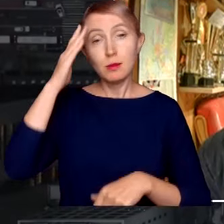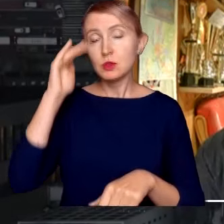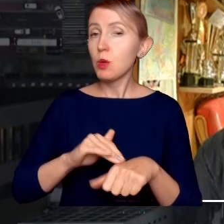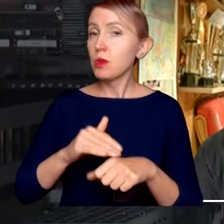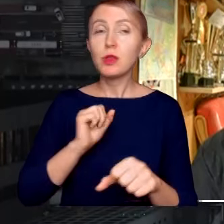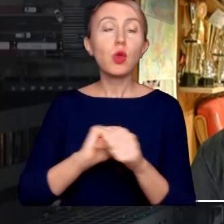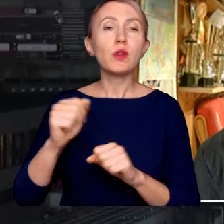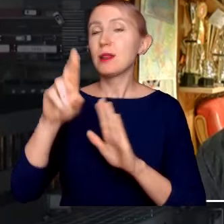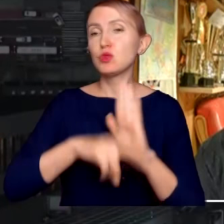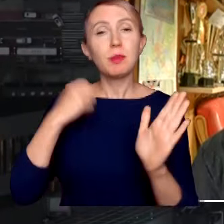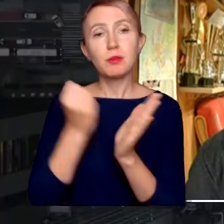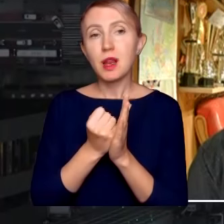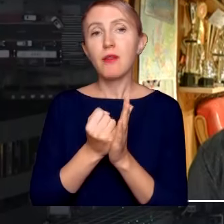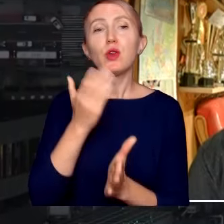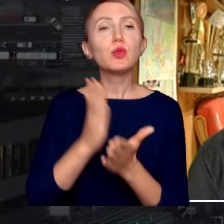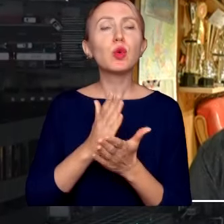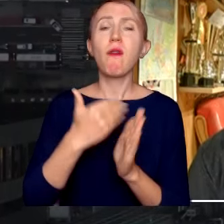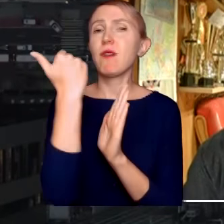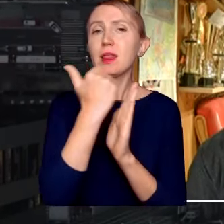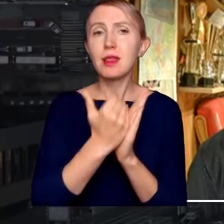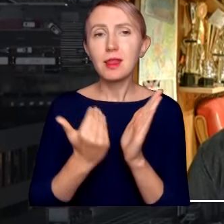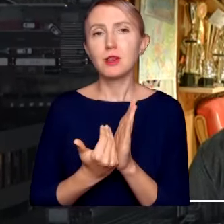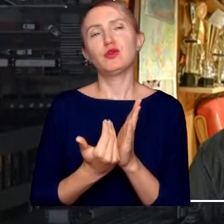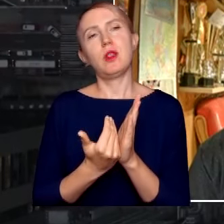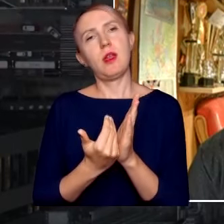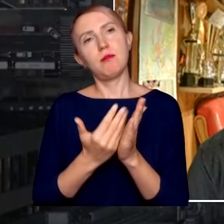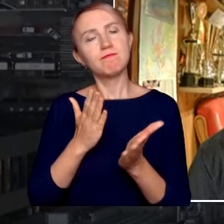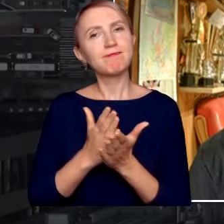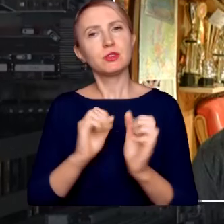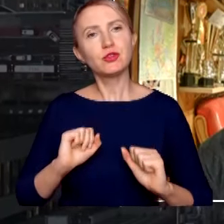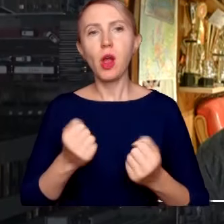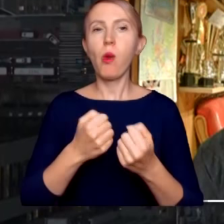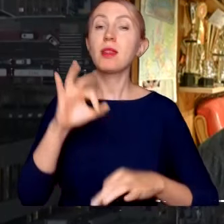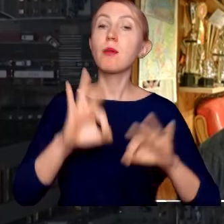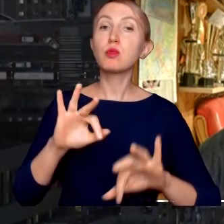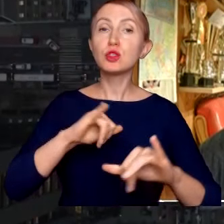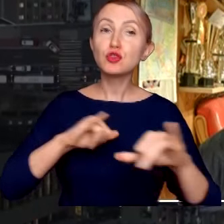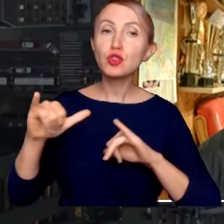akt prawny, tylko to są pewne wytyczne kierunkowe, wobec których na posiedzeniu rządu